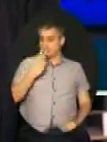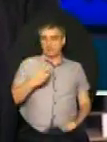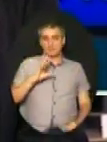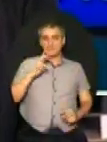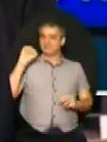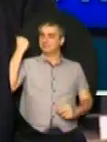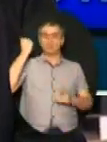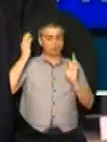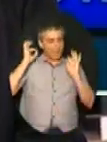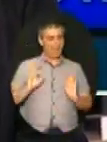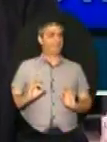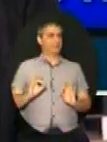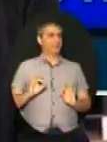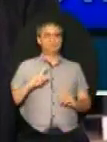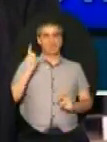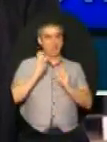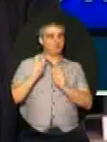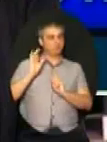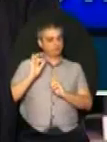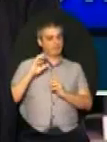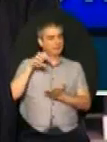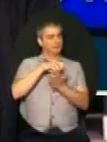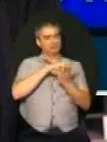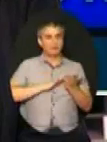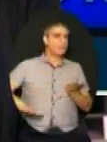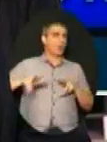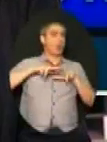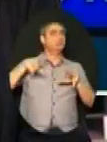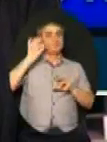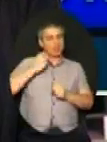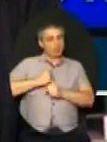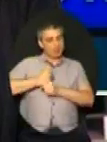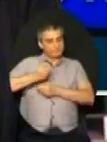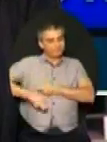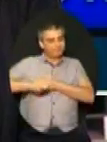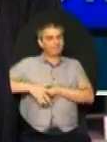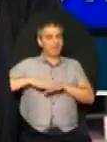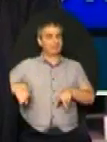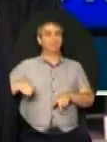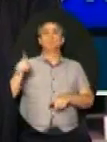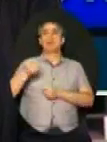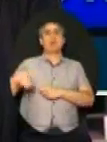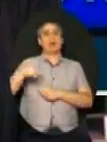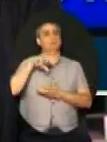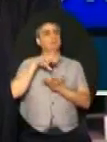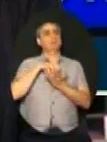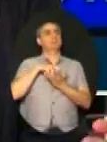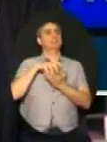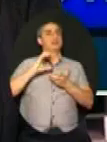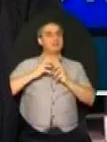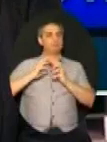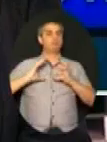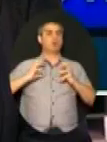מה הציונות האמיתית, מי הם האנשים שמיישבים את הארץ, יישבו את הארץ ועדיין עובדים את האדמה, אנחנו רואים את החקלאים, את ההתיישבות העובדת,